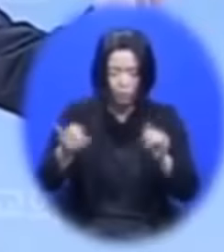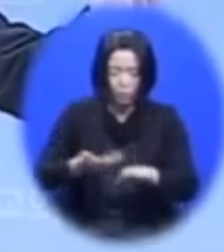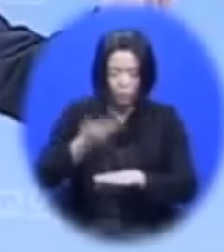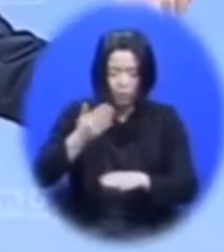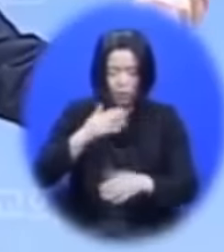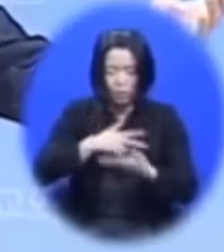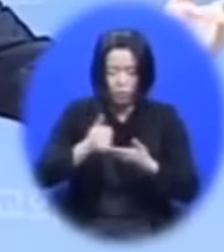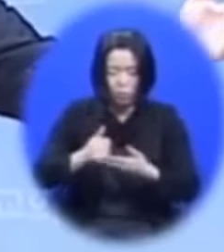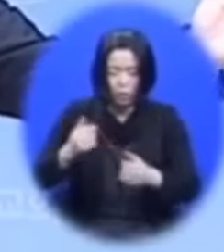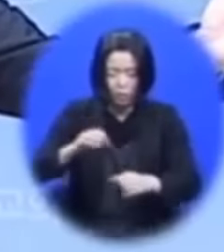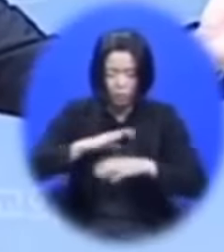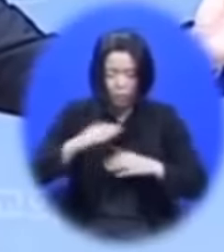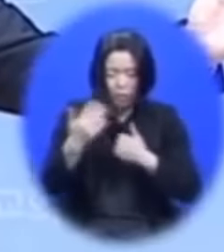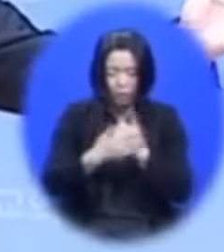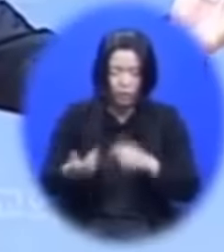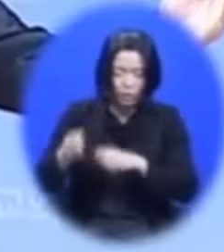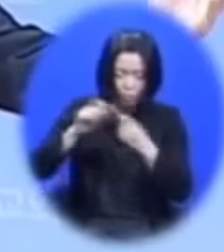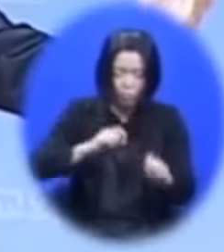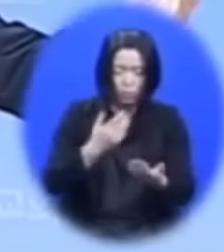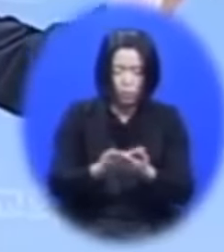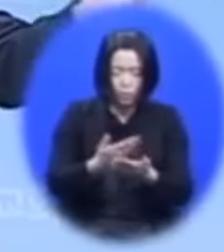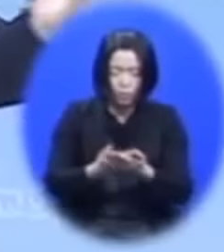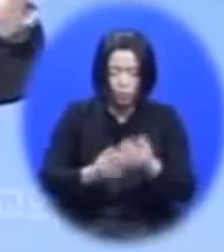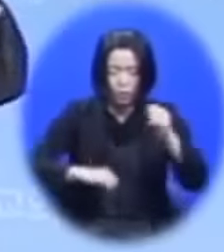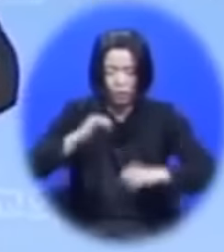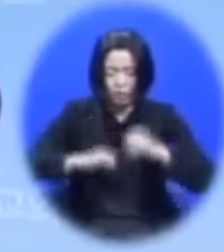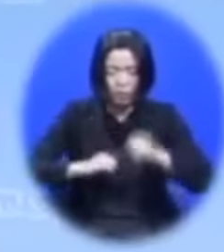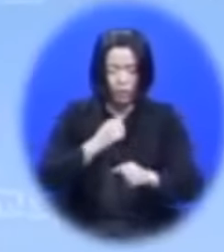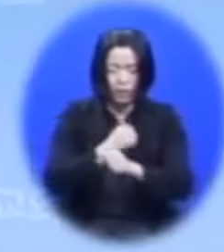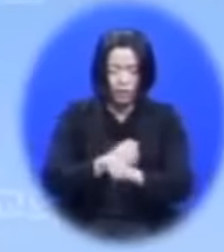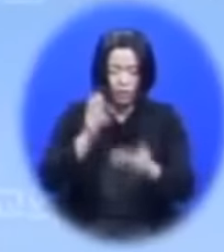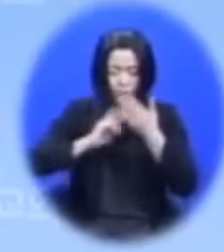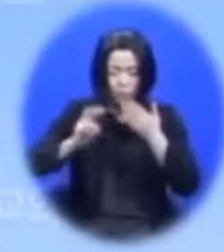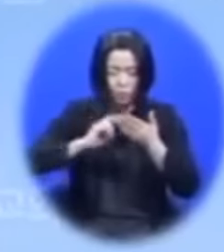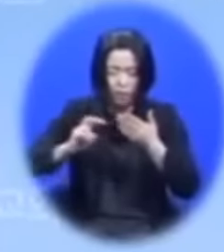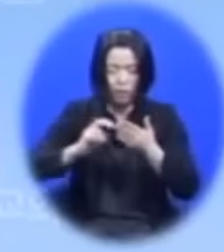주님의 놀라운 은혜를 부으시고 역사하시는 주님을